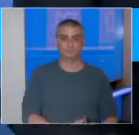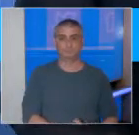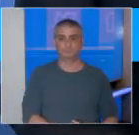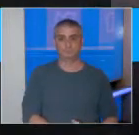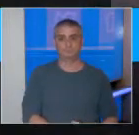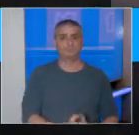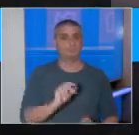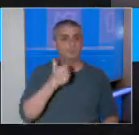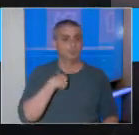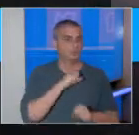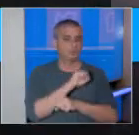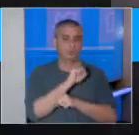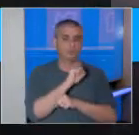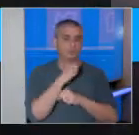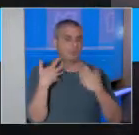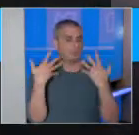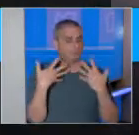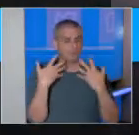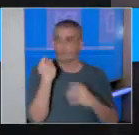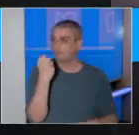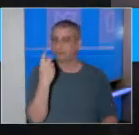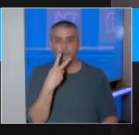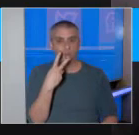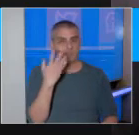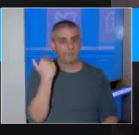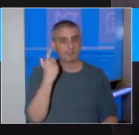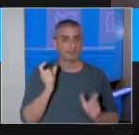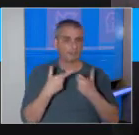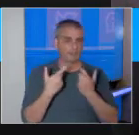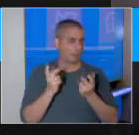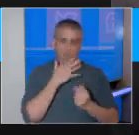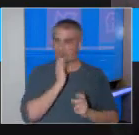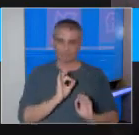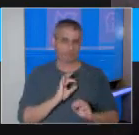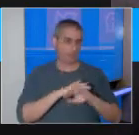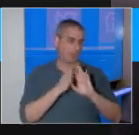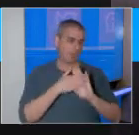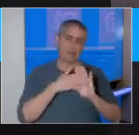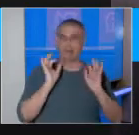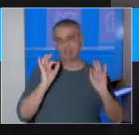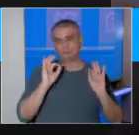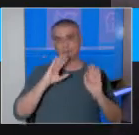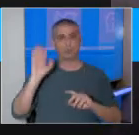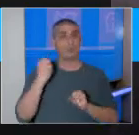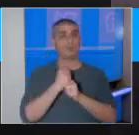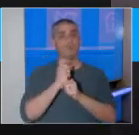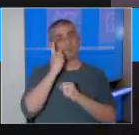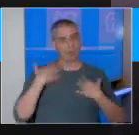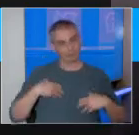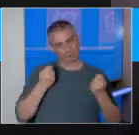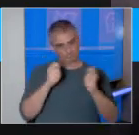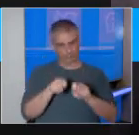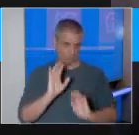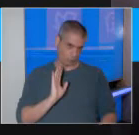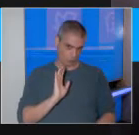קודם כל, אנחנו מכינו על זה שעשרה ימים, כמעט שבועיים, היה סגר לא רציני, שהכל היה בסדר וכולם עבדו, רק האופנה הייתה